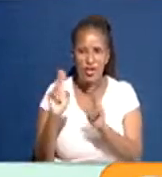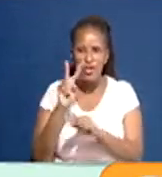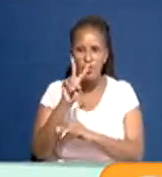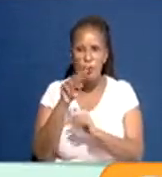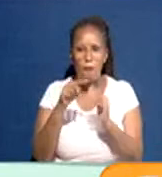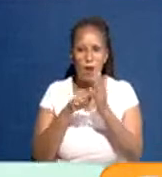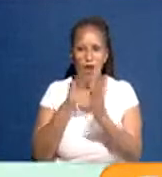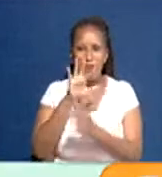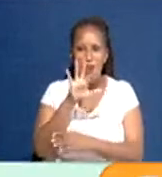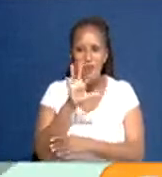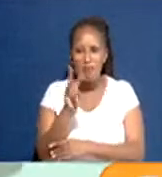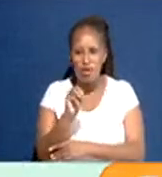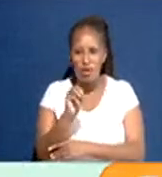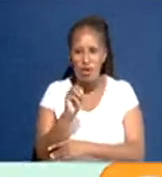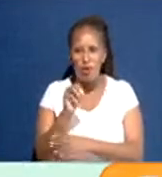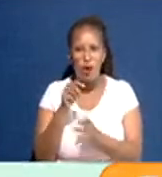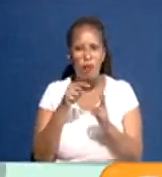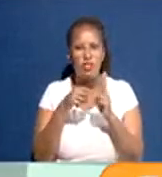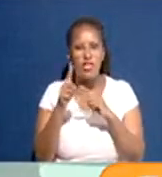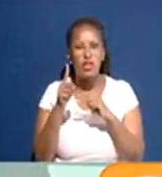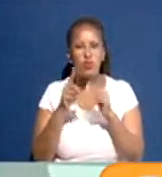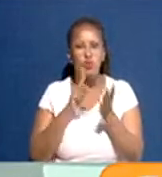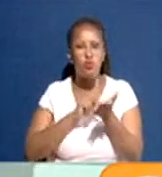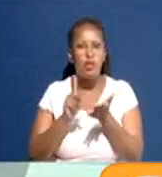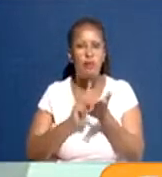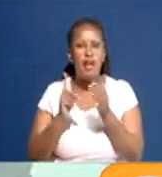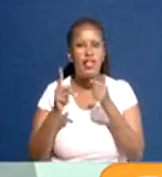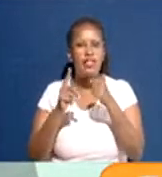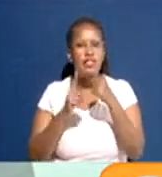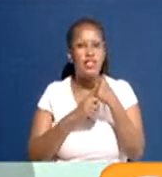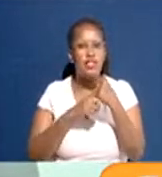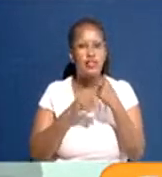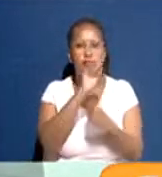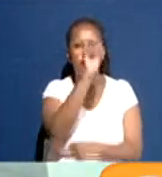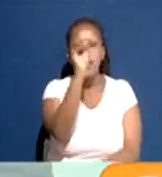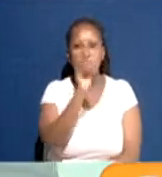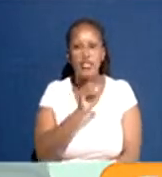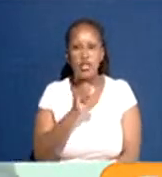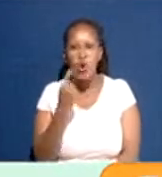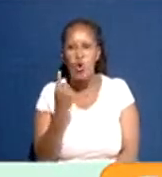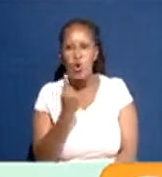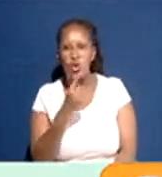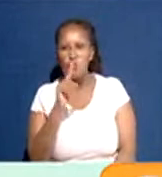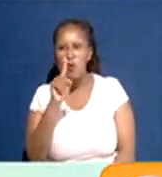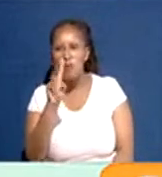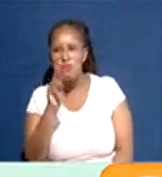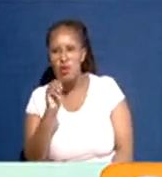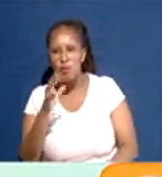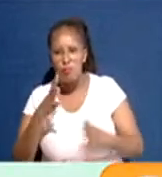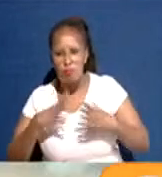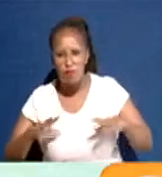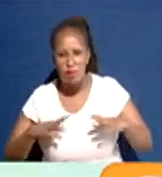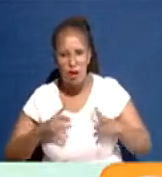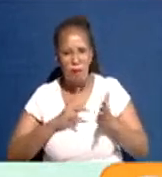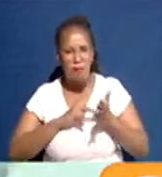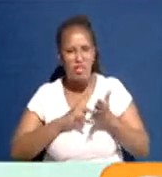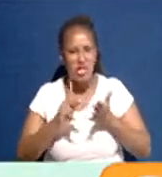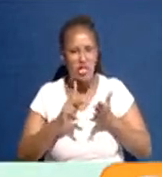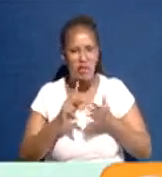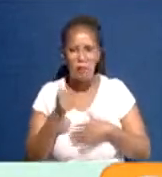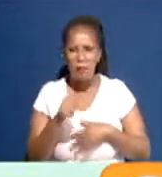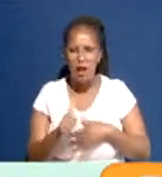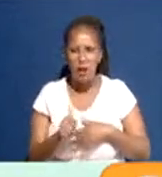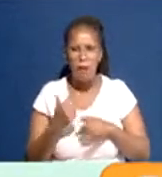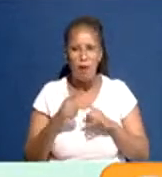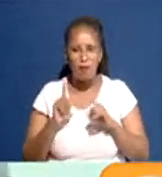million wameanza kulipa 6%. Imebaki only 1 million. And I am confident that progressively